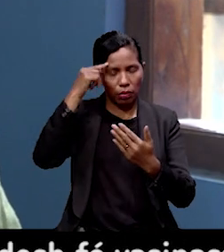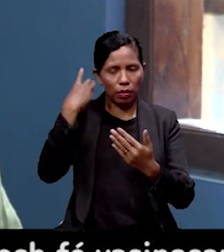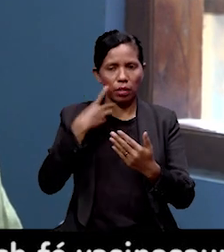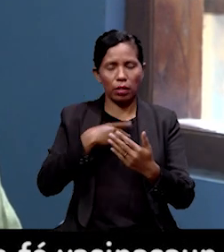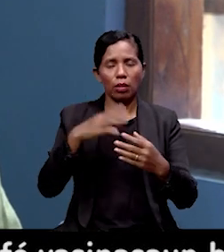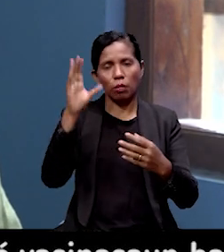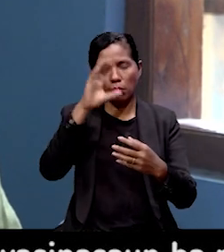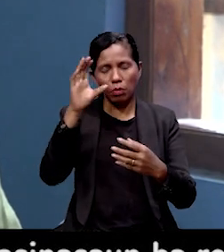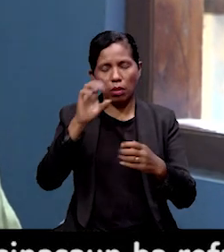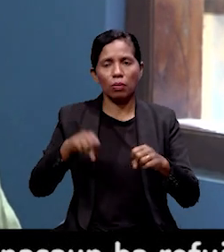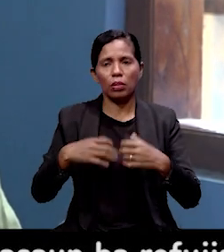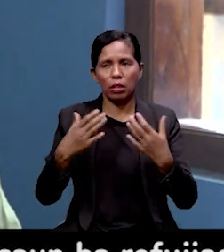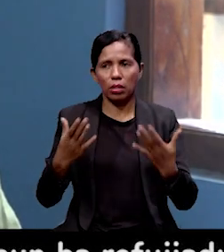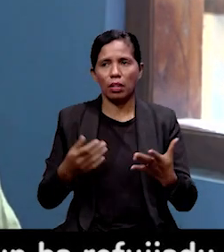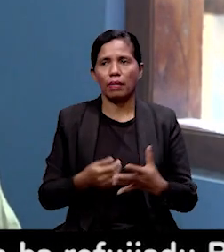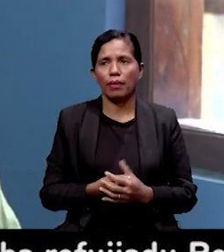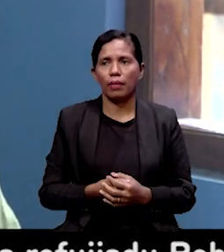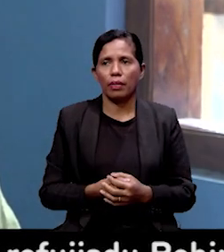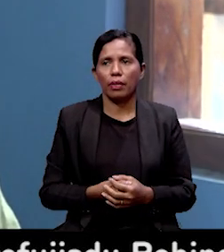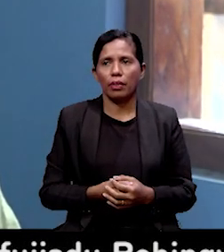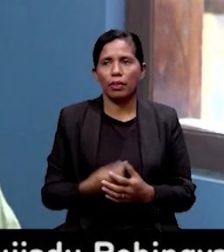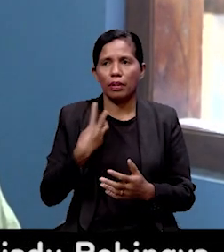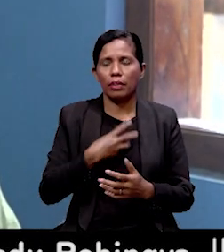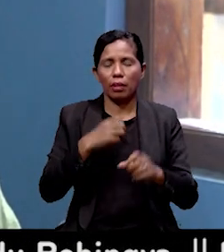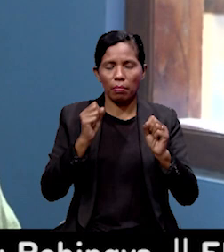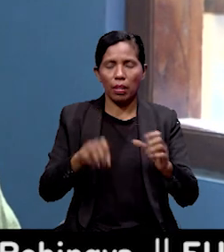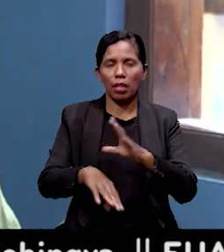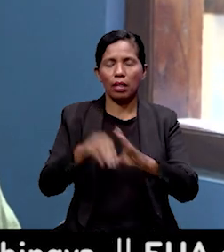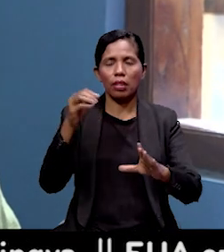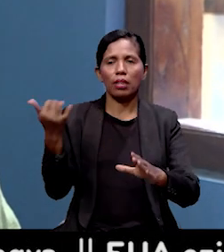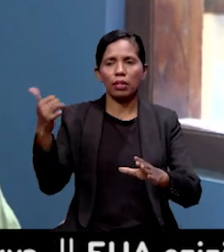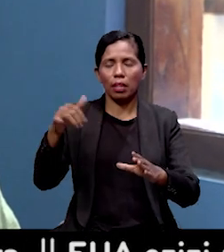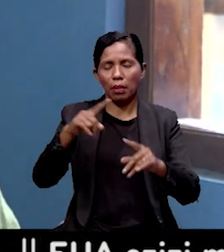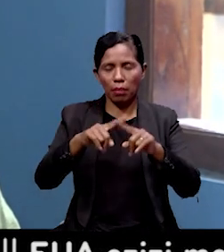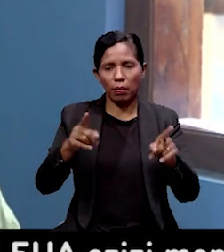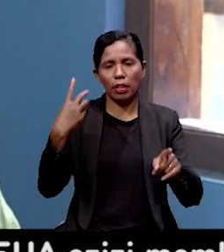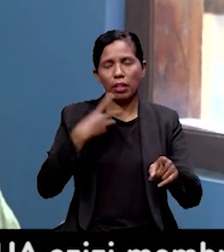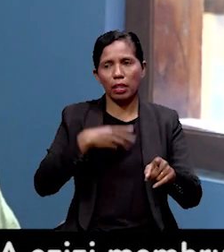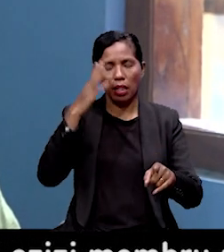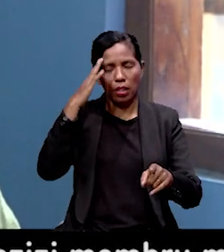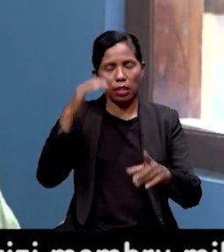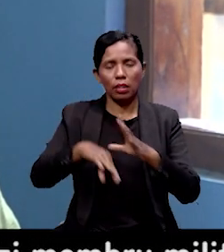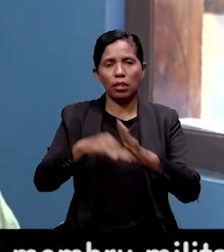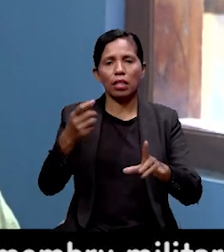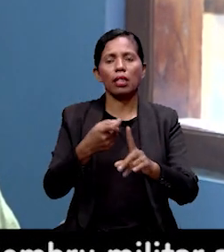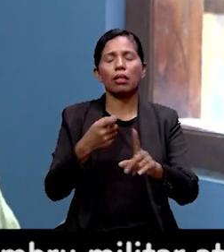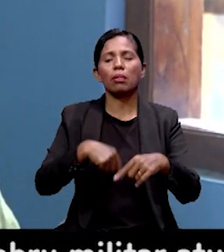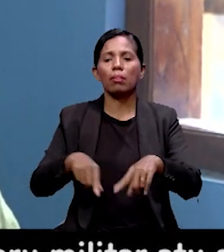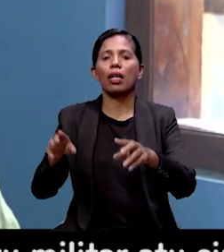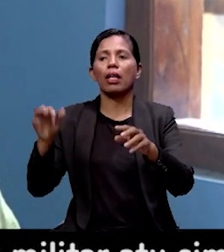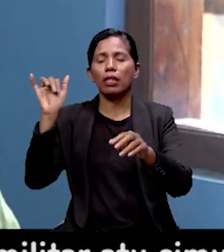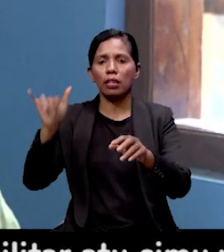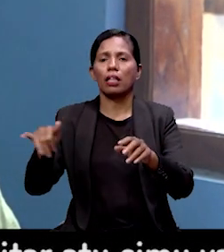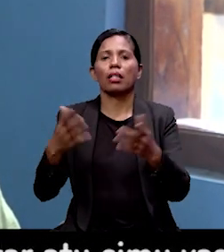maneiras, buka meus. Kita bela hasai sira, maybe kita hatene diangkat sira sayu sihene ne hela nebe. Ne